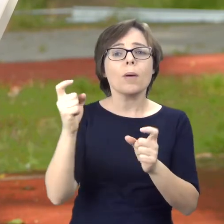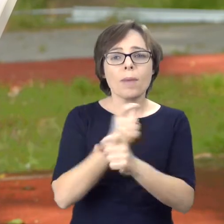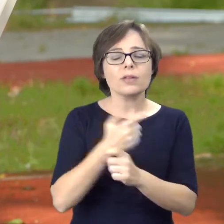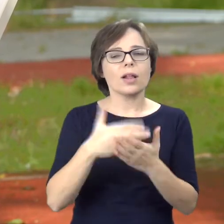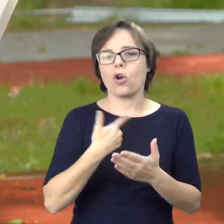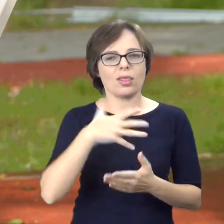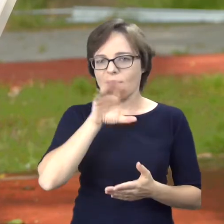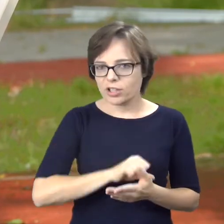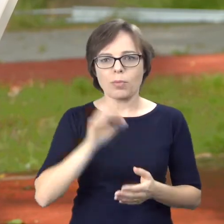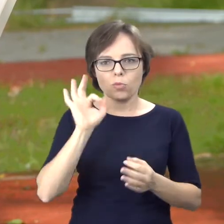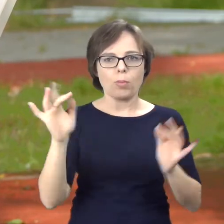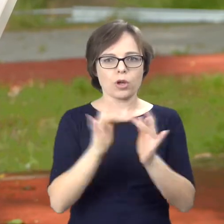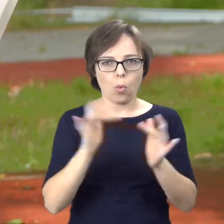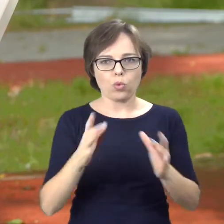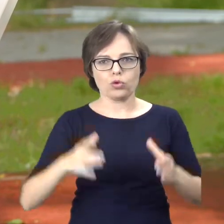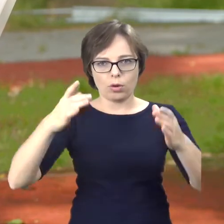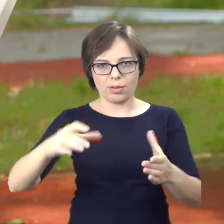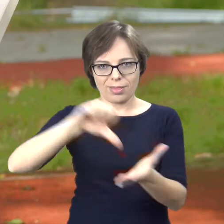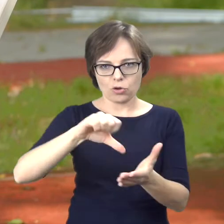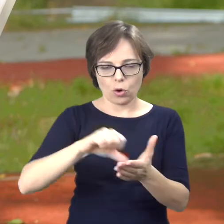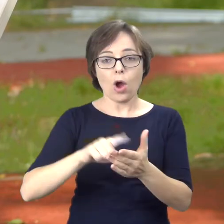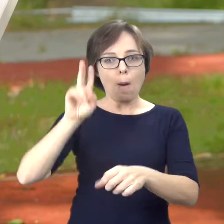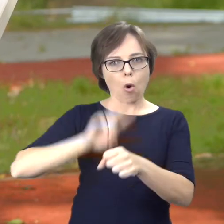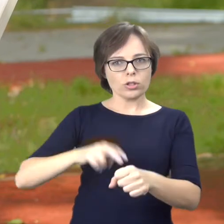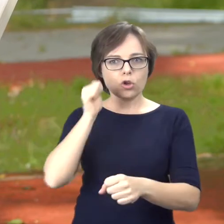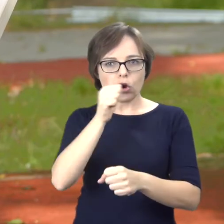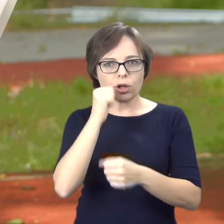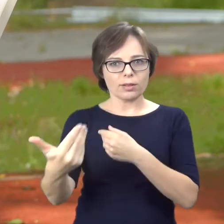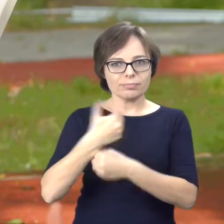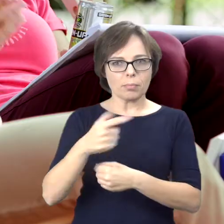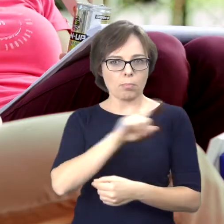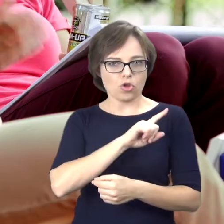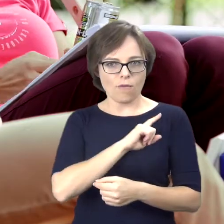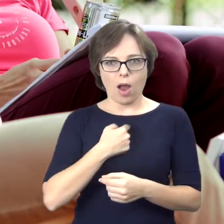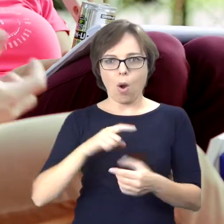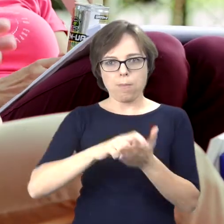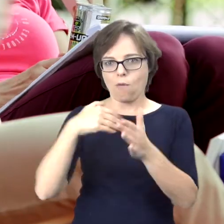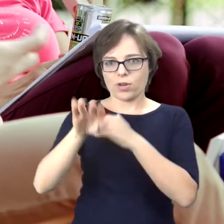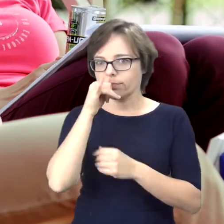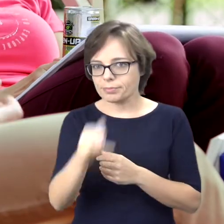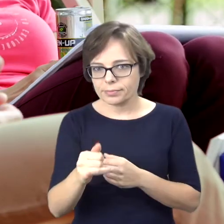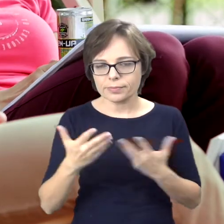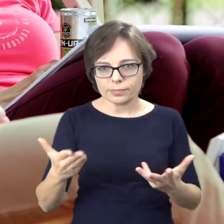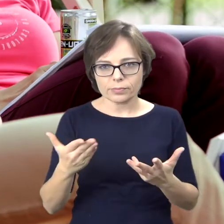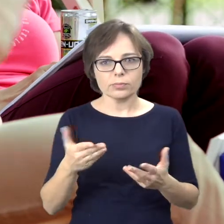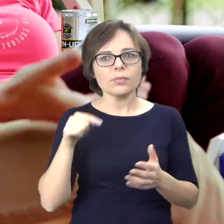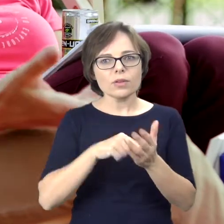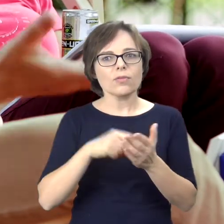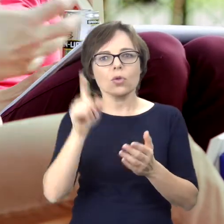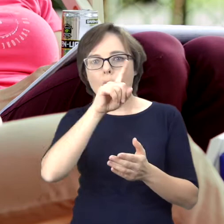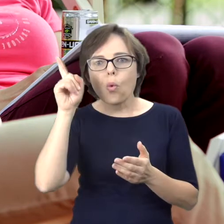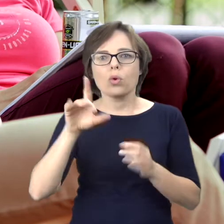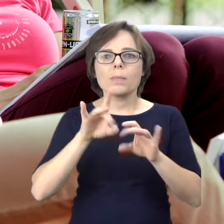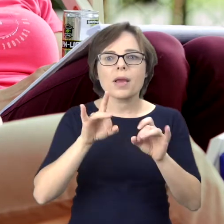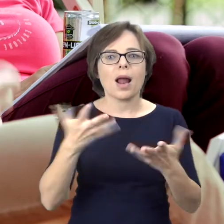na środek pokoju i mówię, nie, ten maraton musi być, a że, wiesz, policja mnie codziennie kontrolowała, więc nie mogłem wyjść z pokoju. No tak, bo... Tak, to był taki efekt, gdzie wszyscy biegacze biegali właśnie na